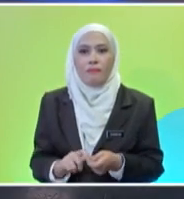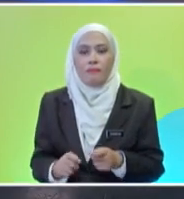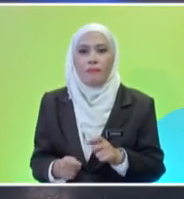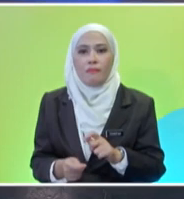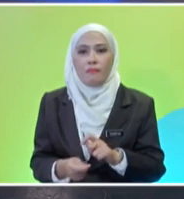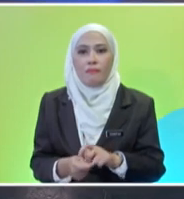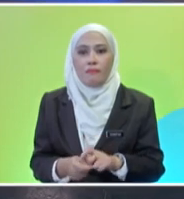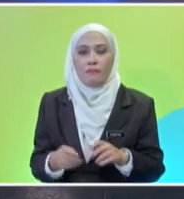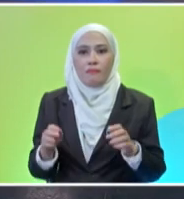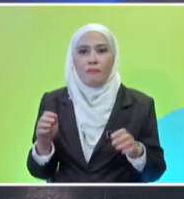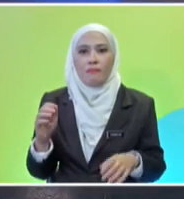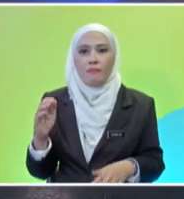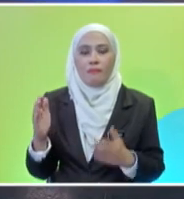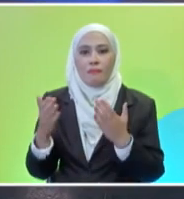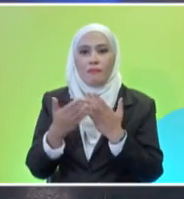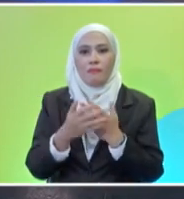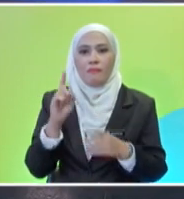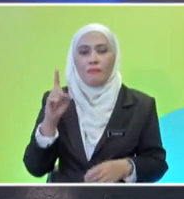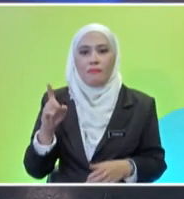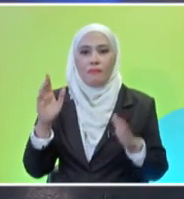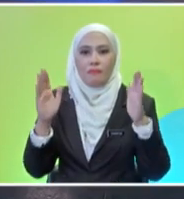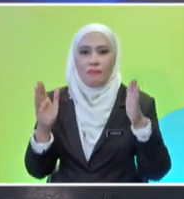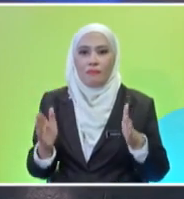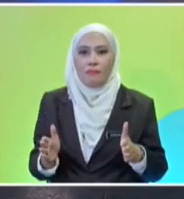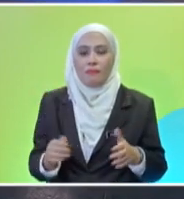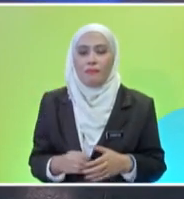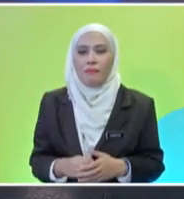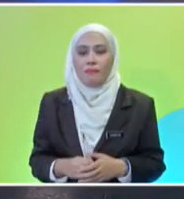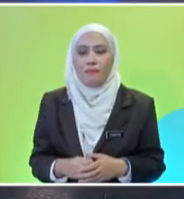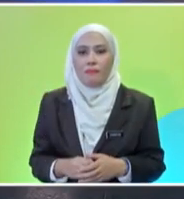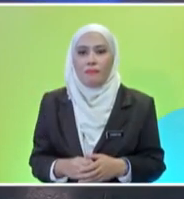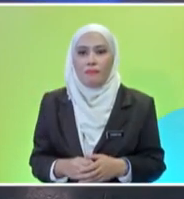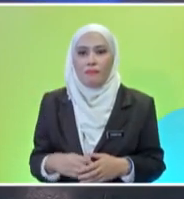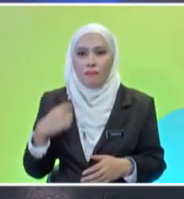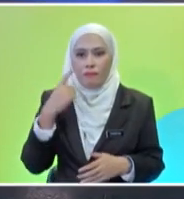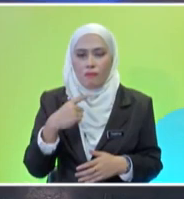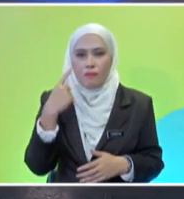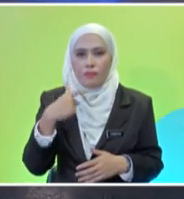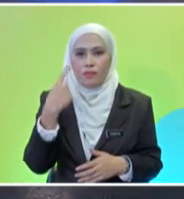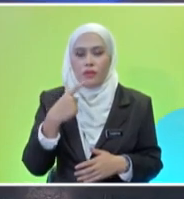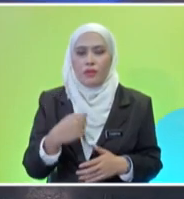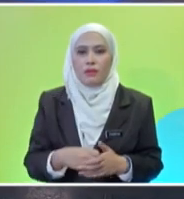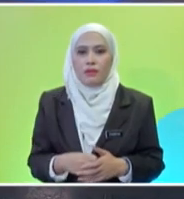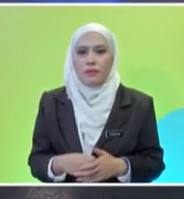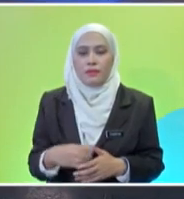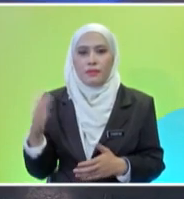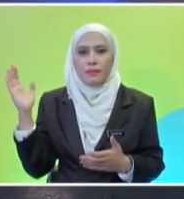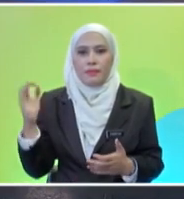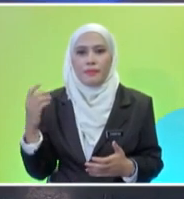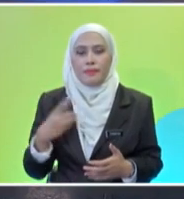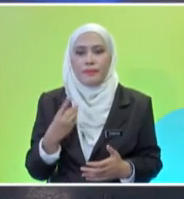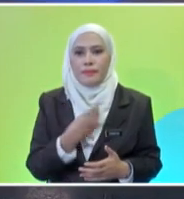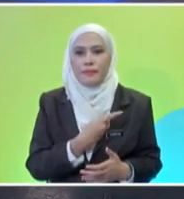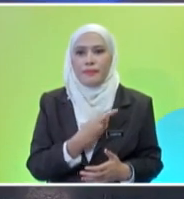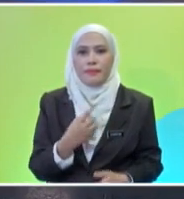ini akan memilih murid-murid kita untuk menjawab soal dan seterusnya Hah Siapa